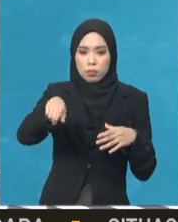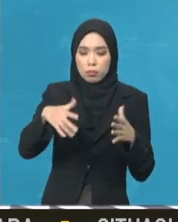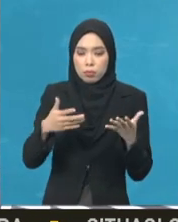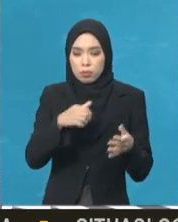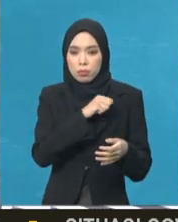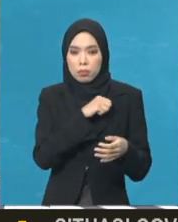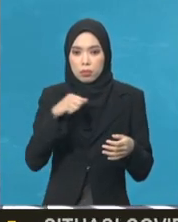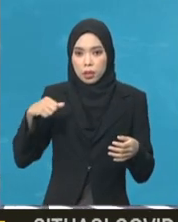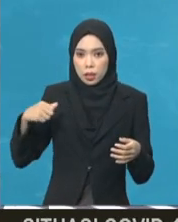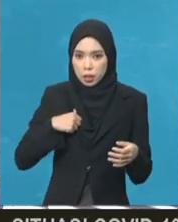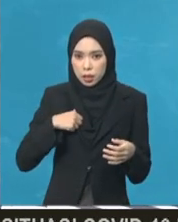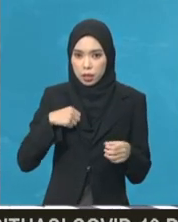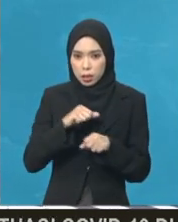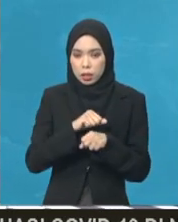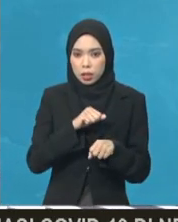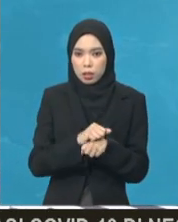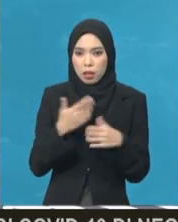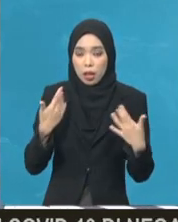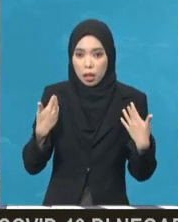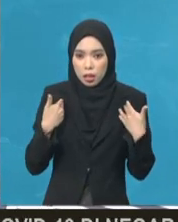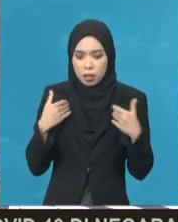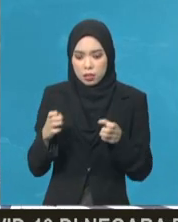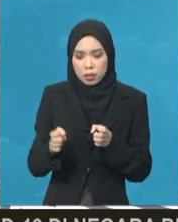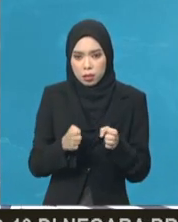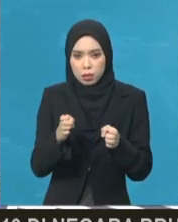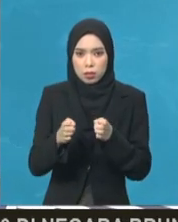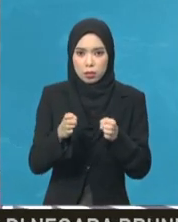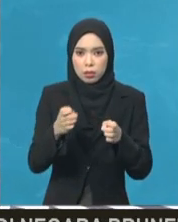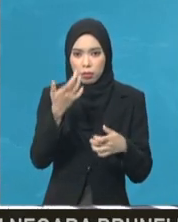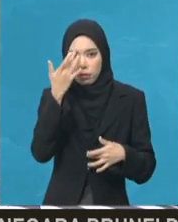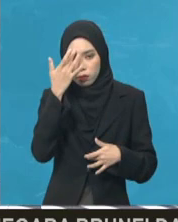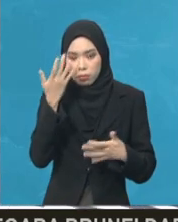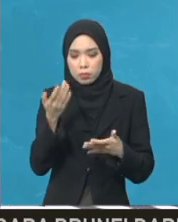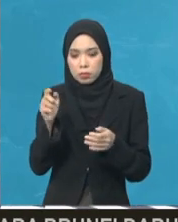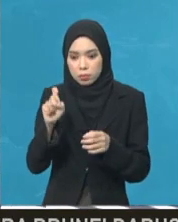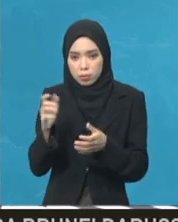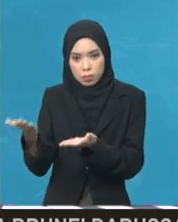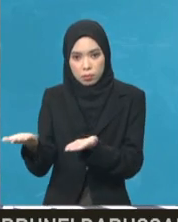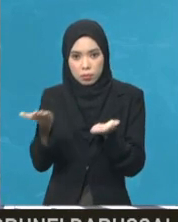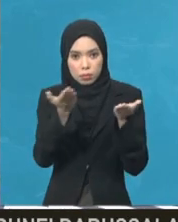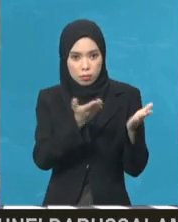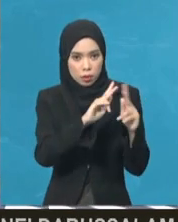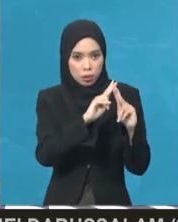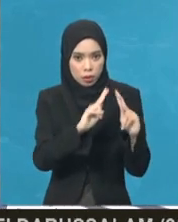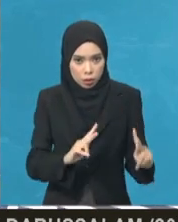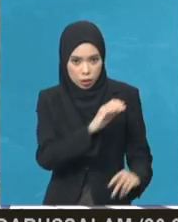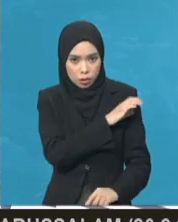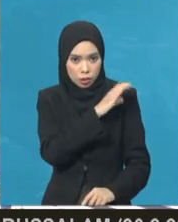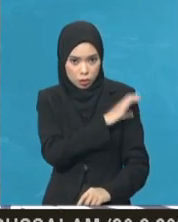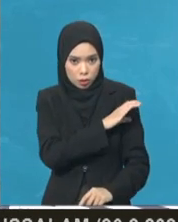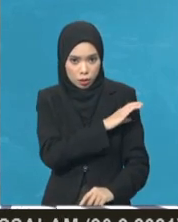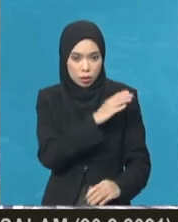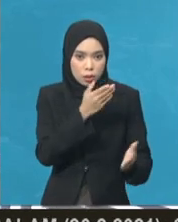catatan ataupun kecemasan ad setelah absen site yang menjadi penyakit akan dibawa ke Static klinik ataupun